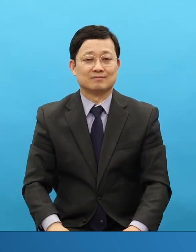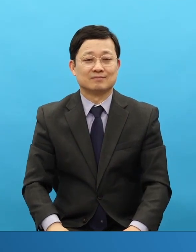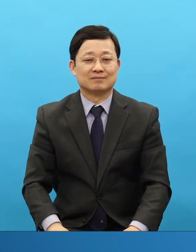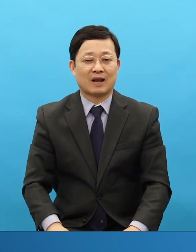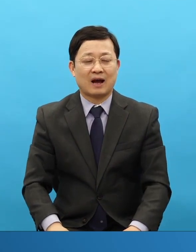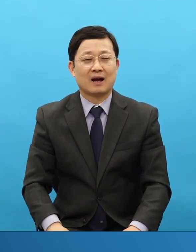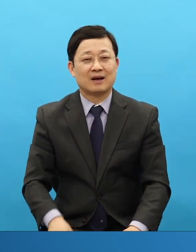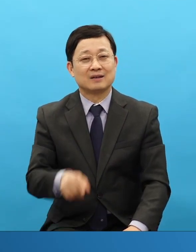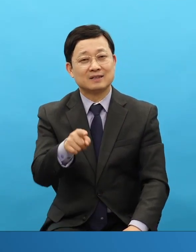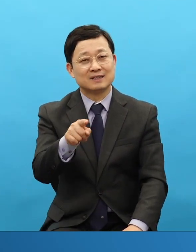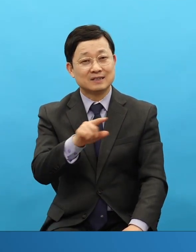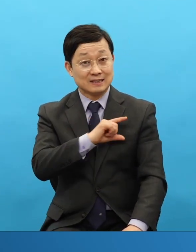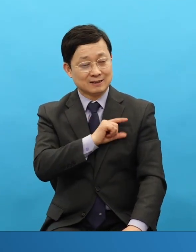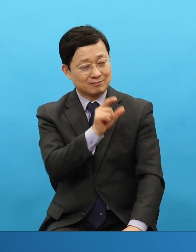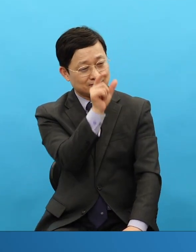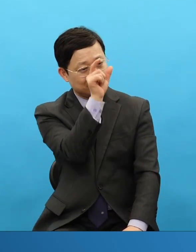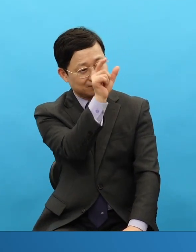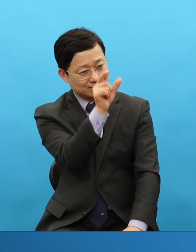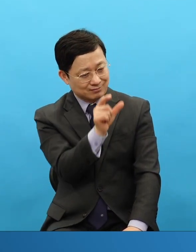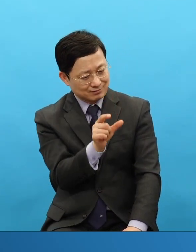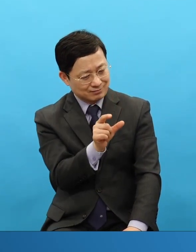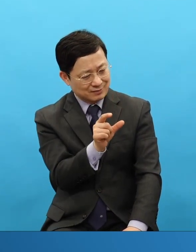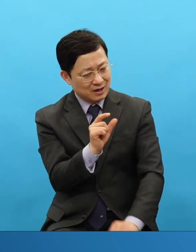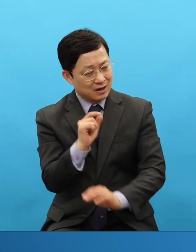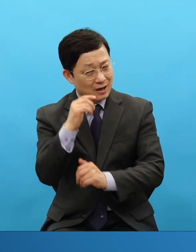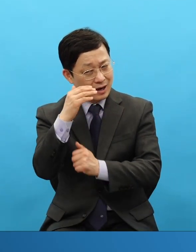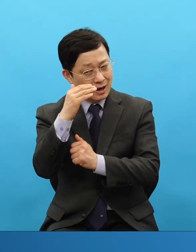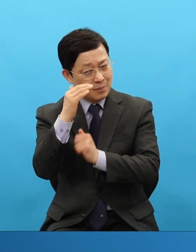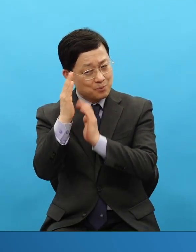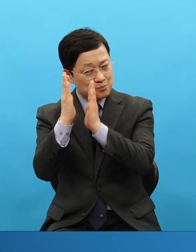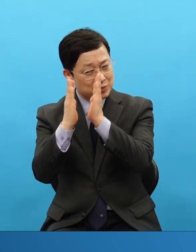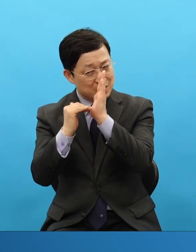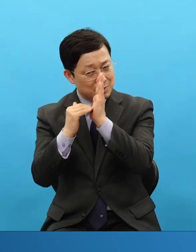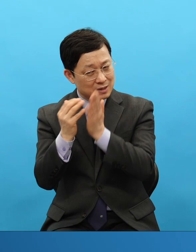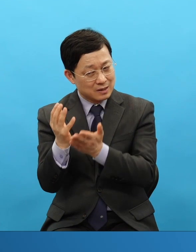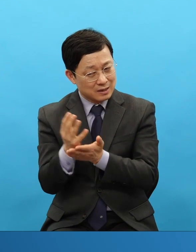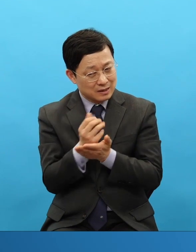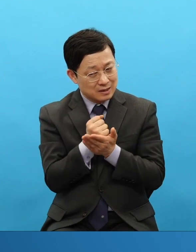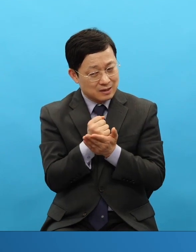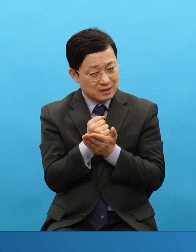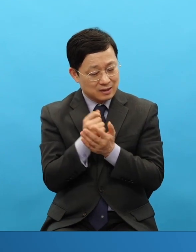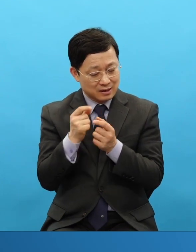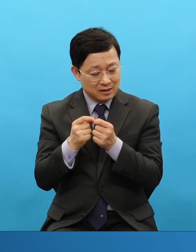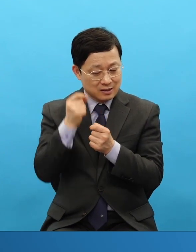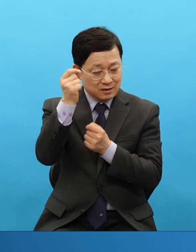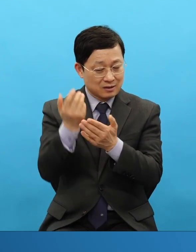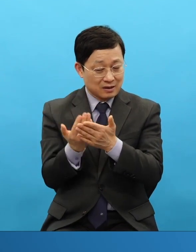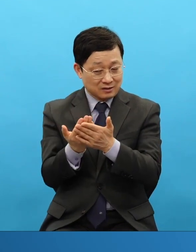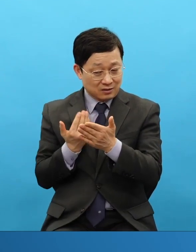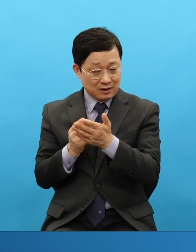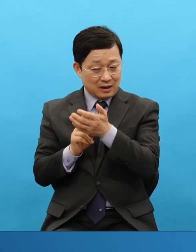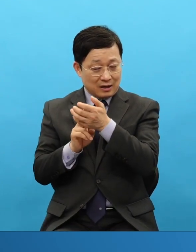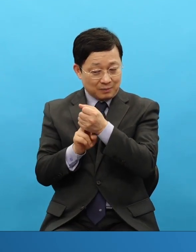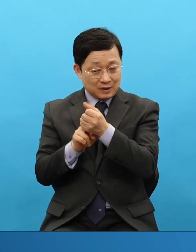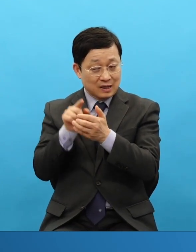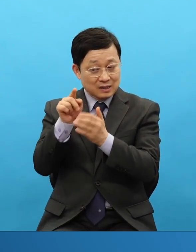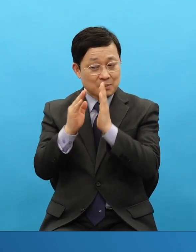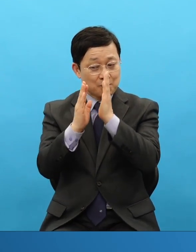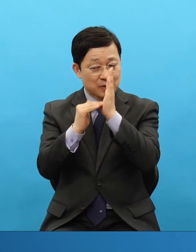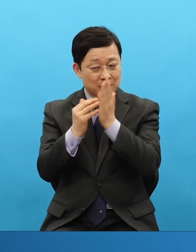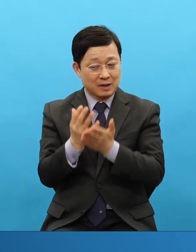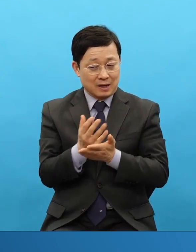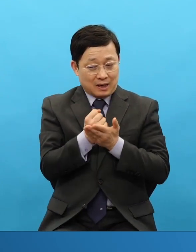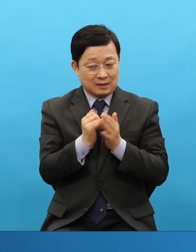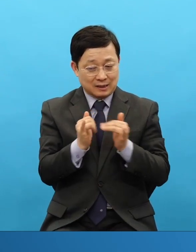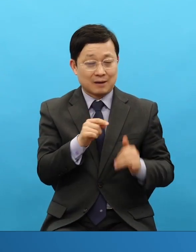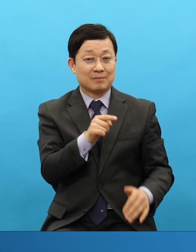비밀을 가졌어요. We have the secret. 그러니까 비밀을 아무나 아는 게 아니잖아요. Secrets. 영세전에 감추었다. Secret's not something anybody knows, hidden since